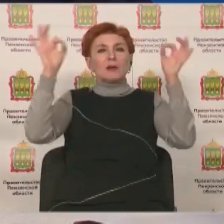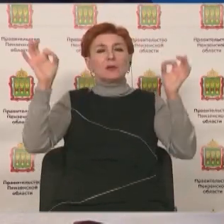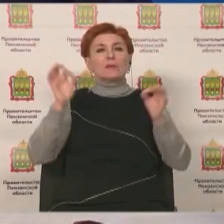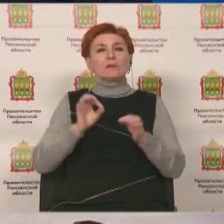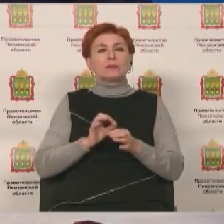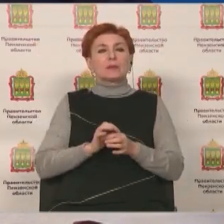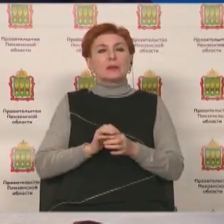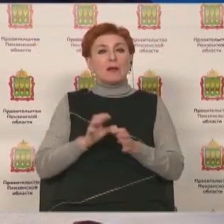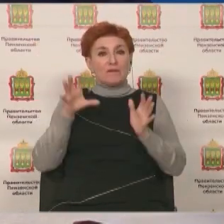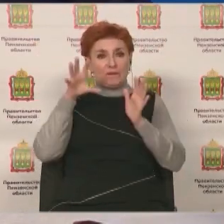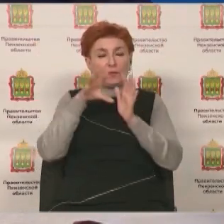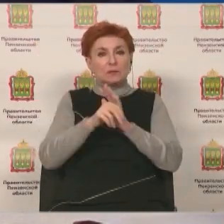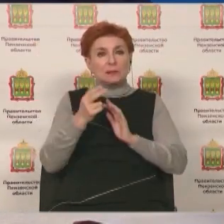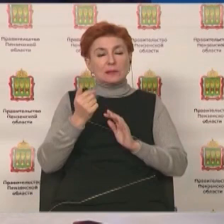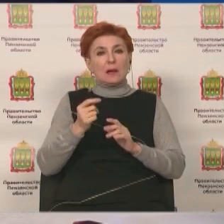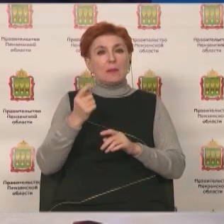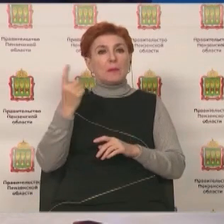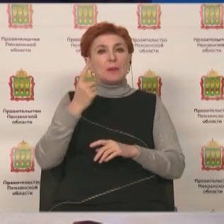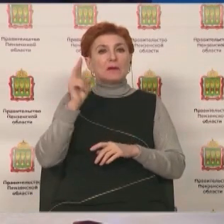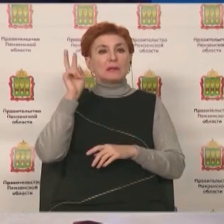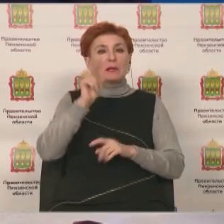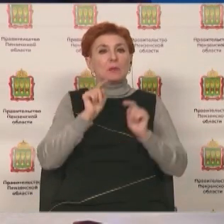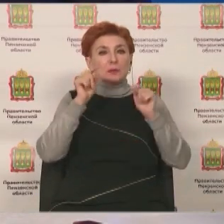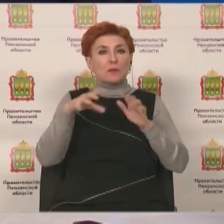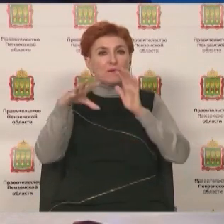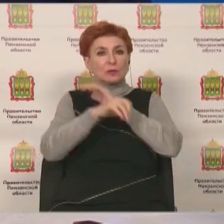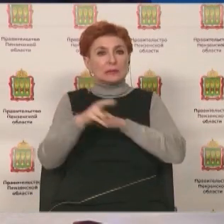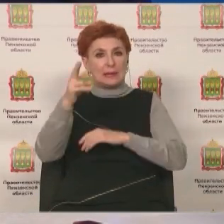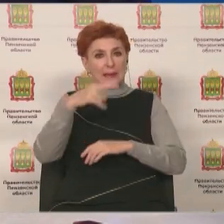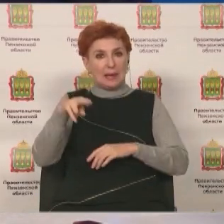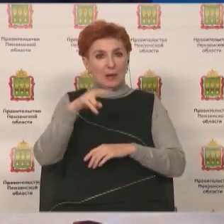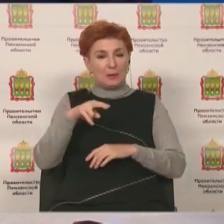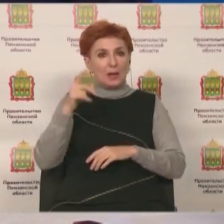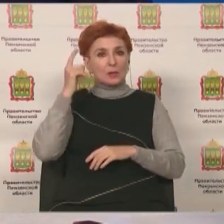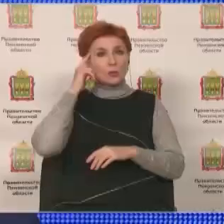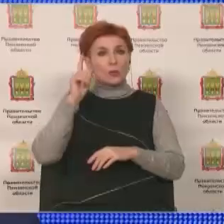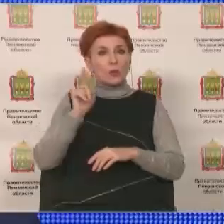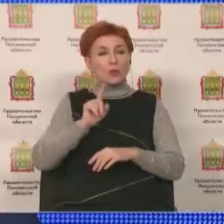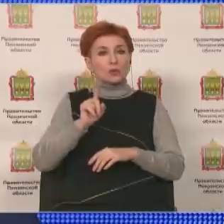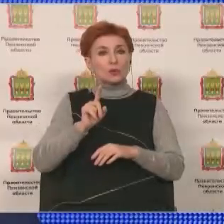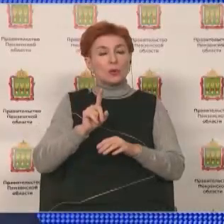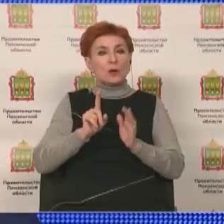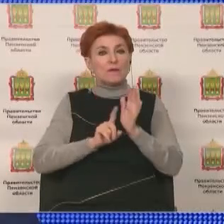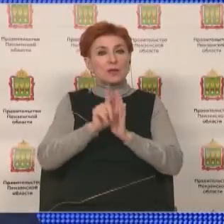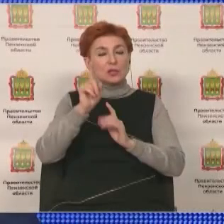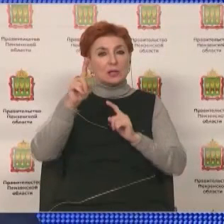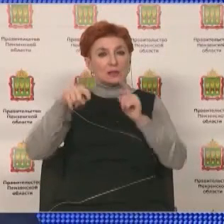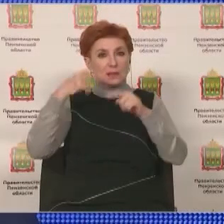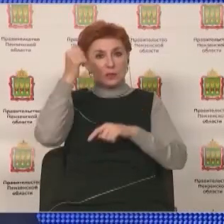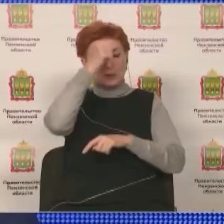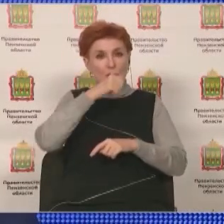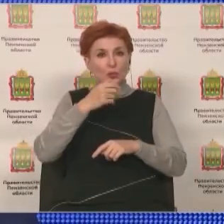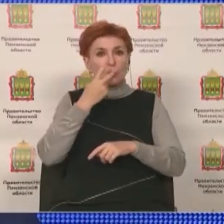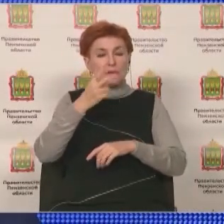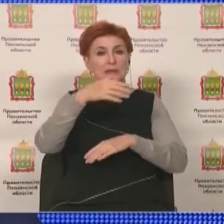так. Вот. И первые троллейбусы у нас поступят уже в конце декабря. То есть я думаю, что в начале следующего года пенсии уже увидят